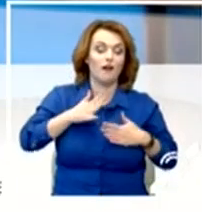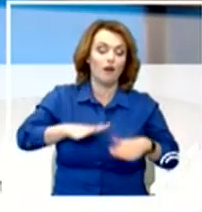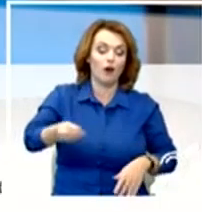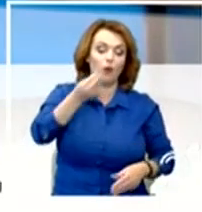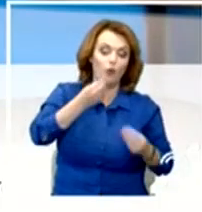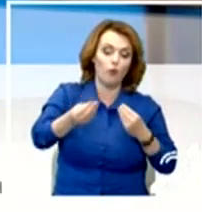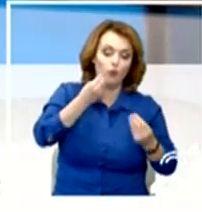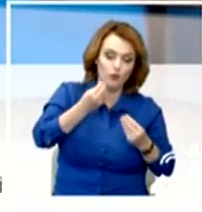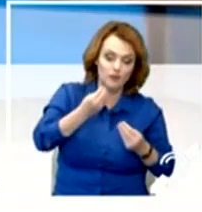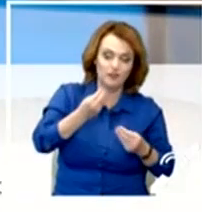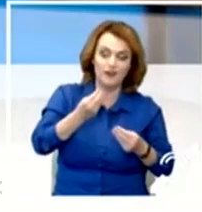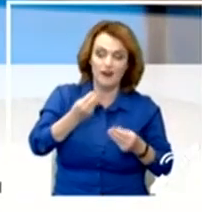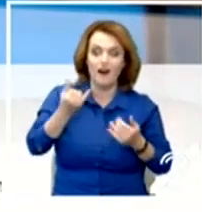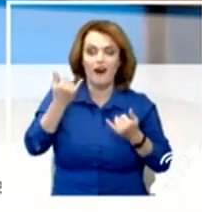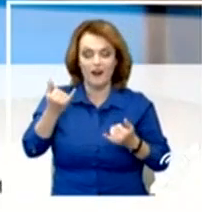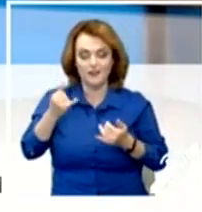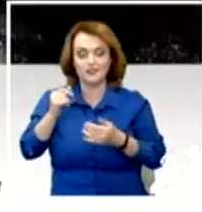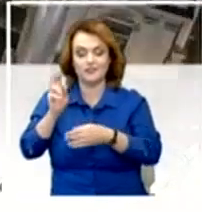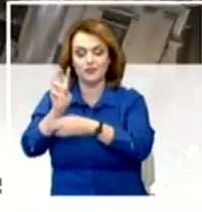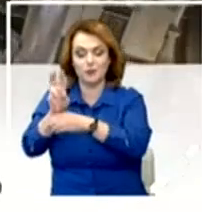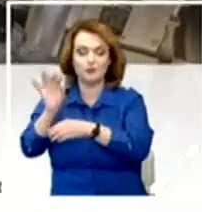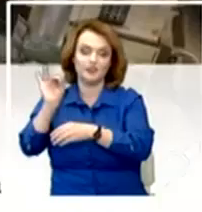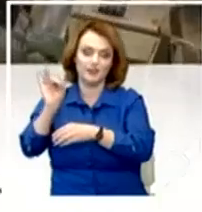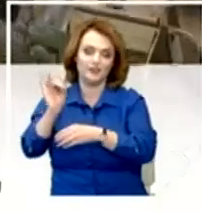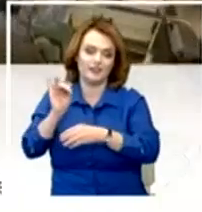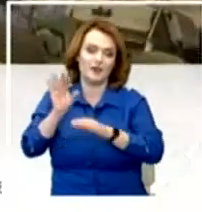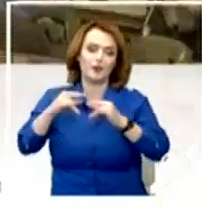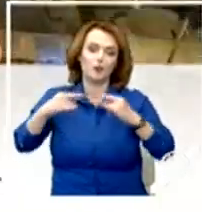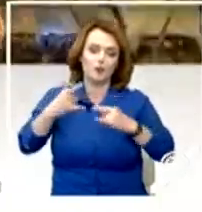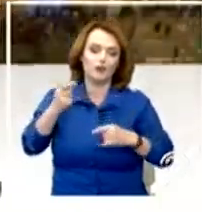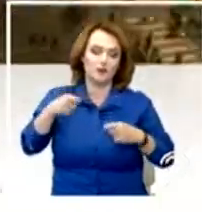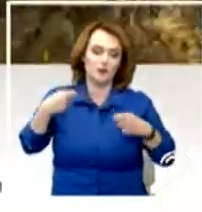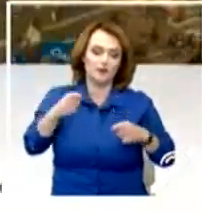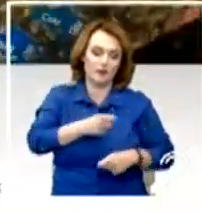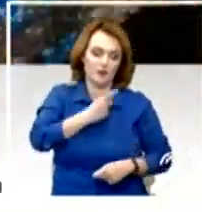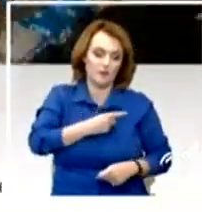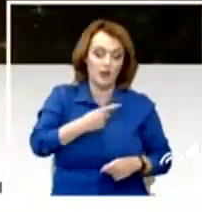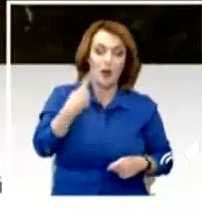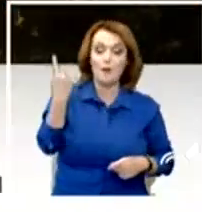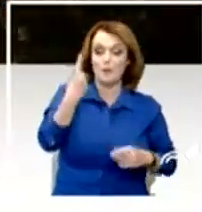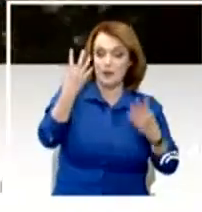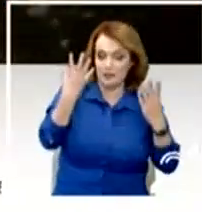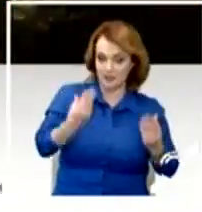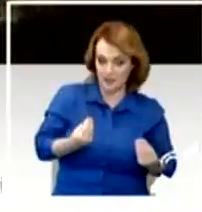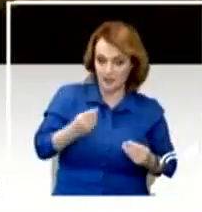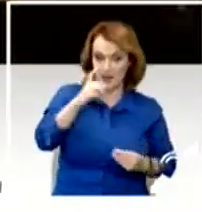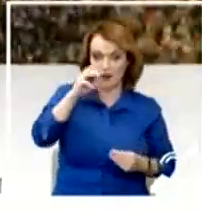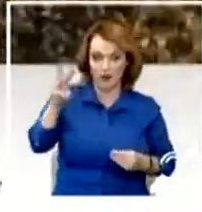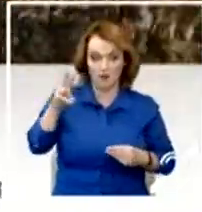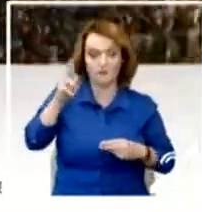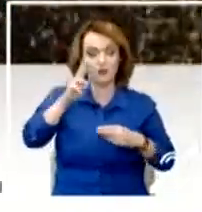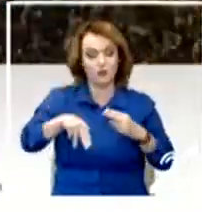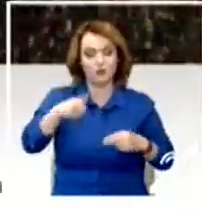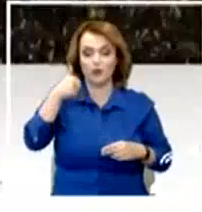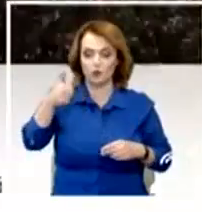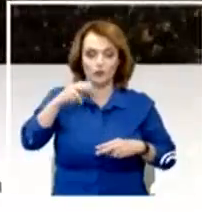au trecut și pe la Târgul Meșterilor Populari. Prima zi de hram s-a încheiat cu multă voie bună. Mii de oameni au